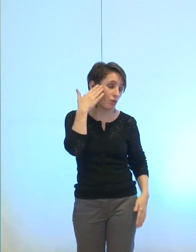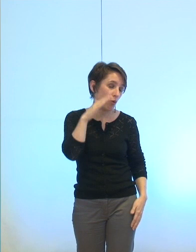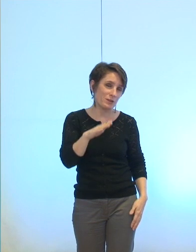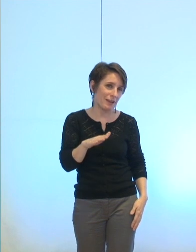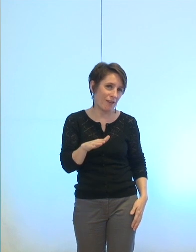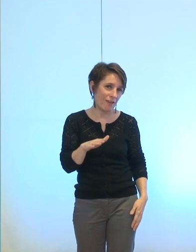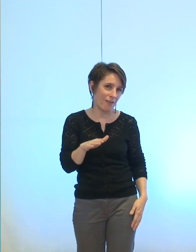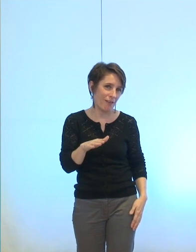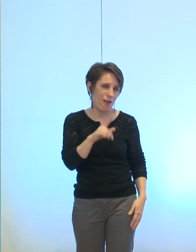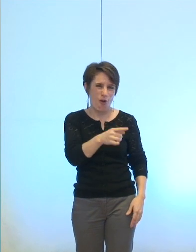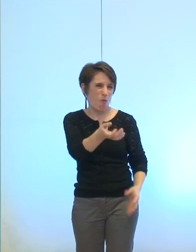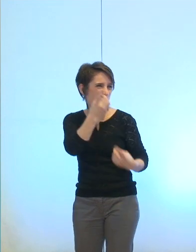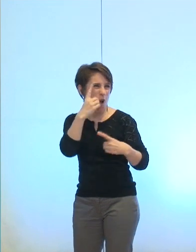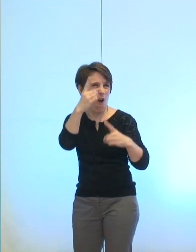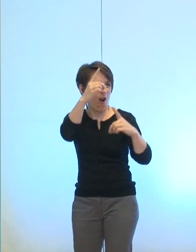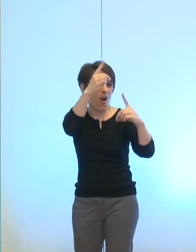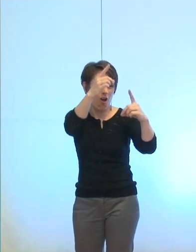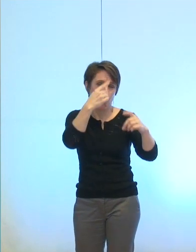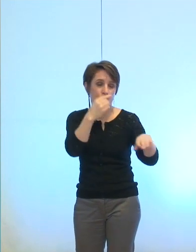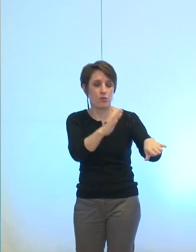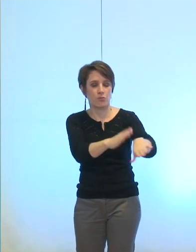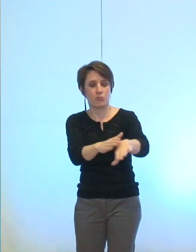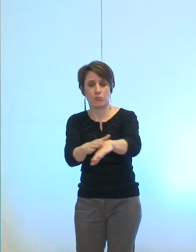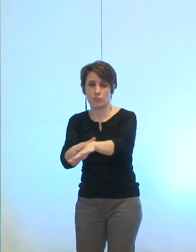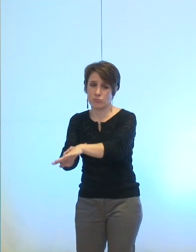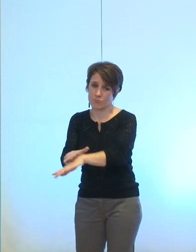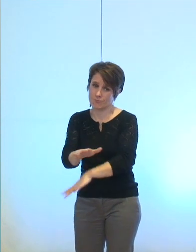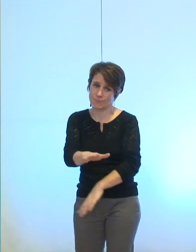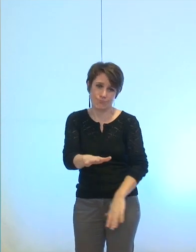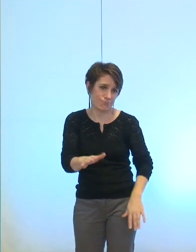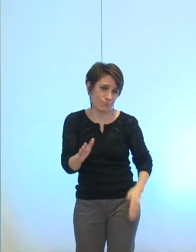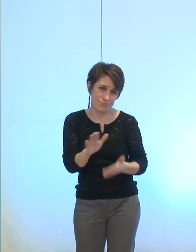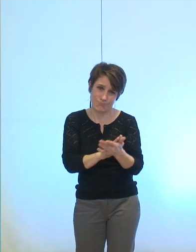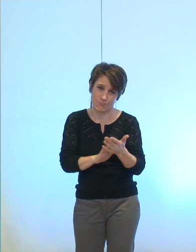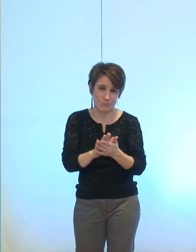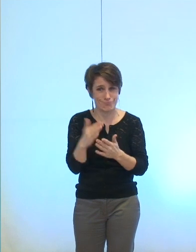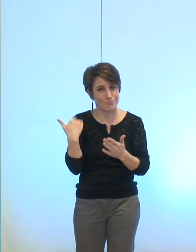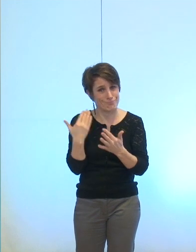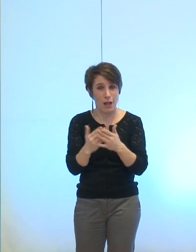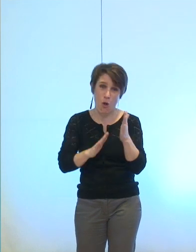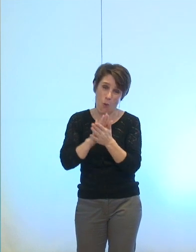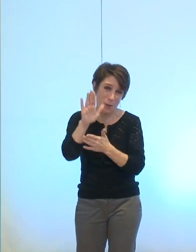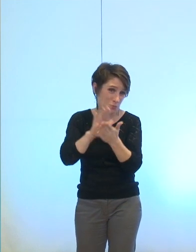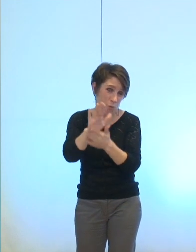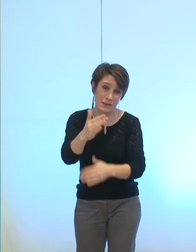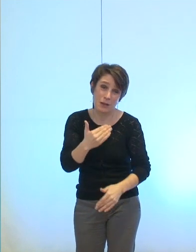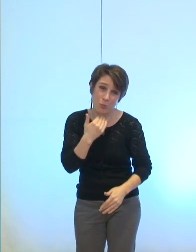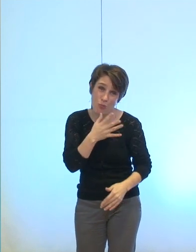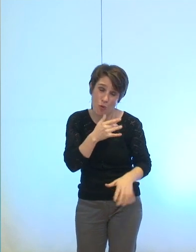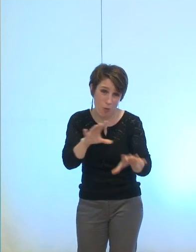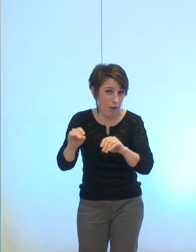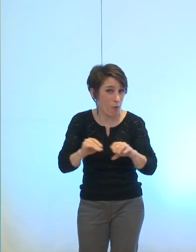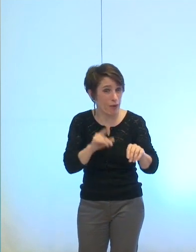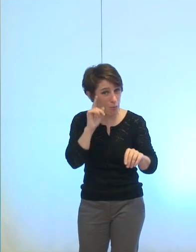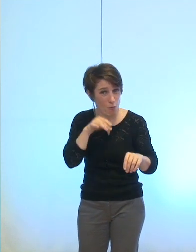à préparer l'opinion au non respect de certains de vos engagements j'en veux pour preuve d'ailleurs